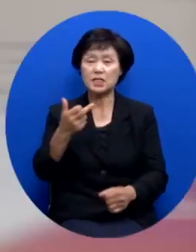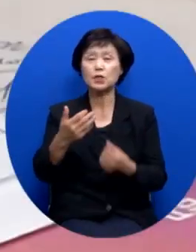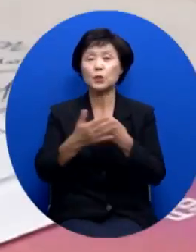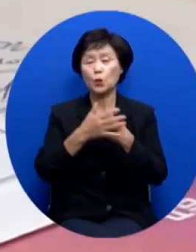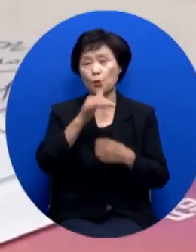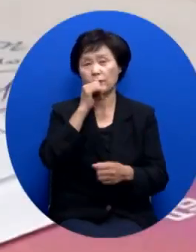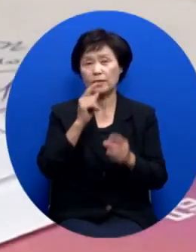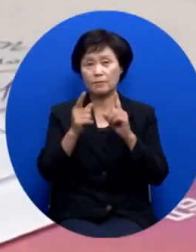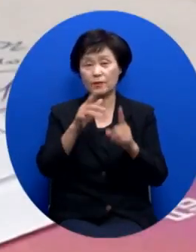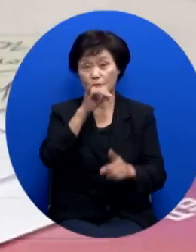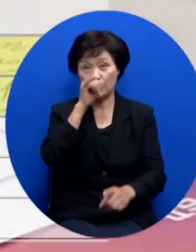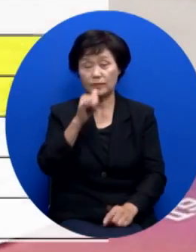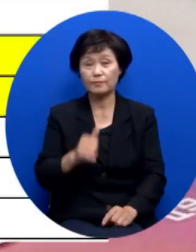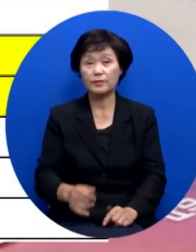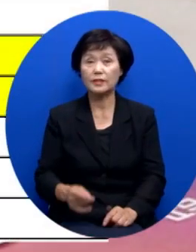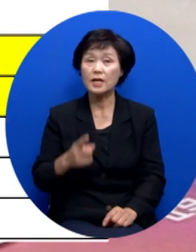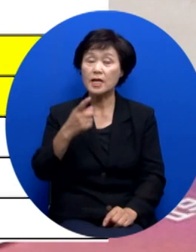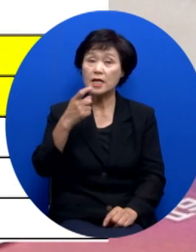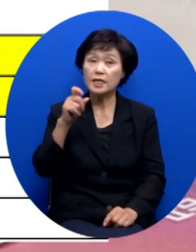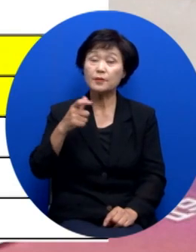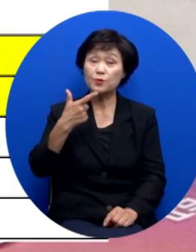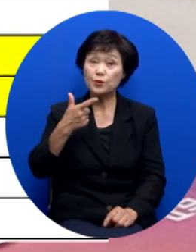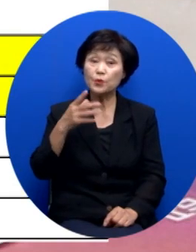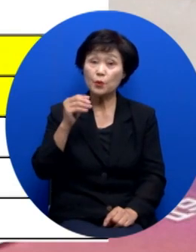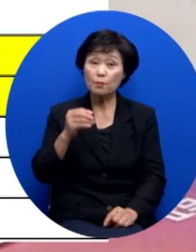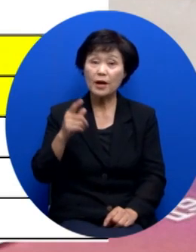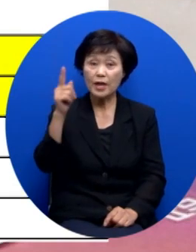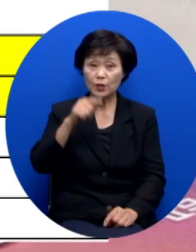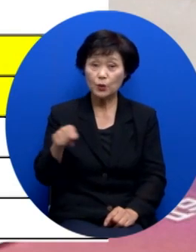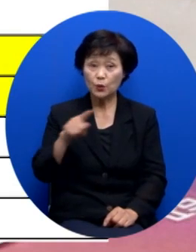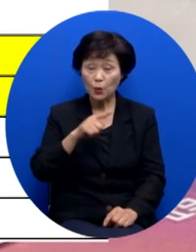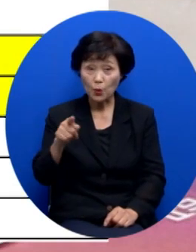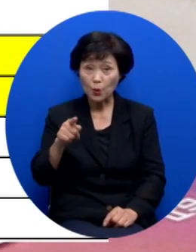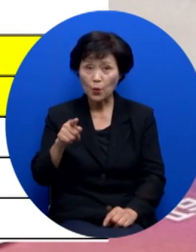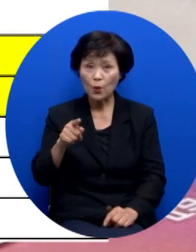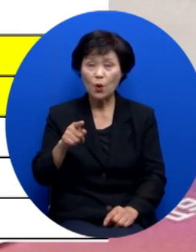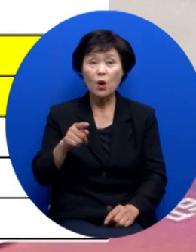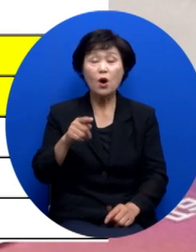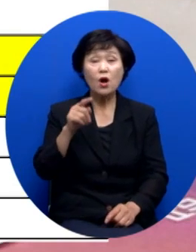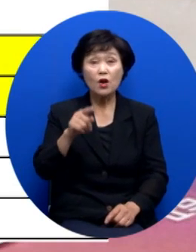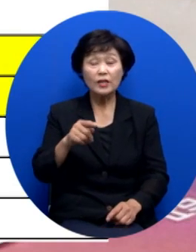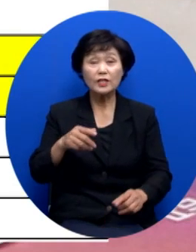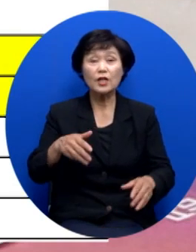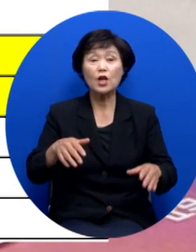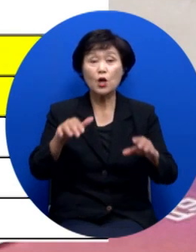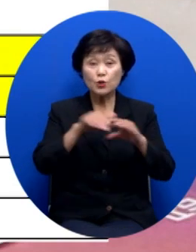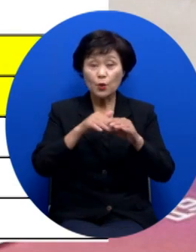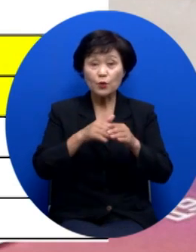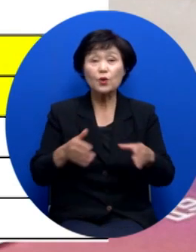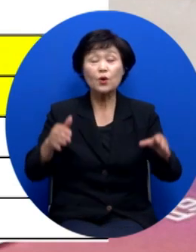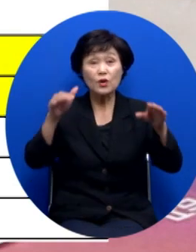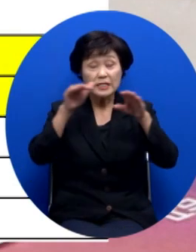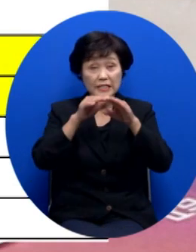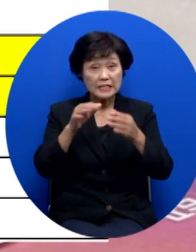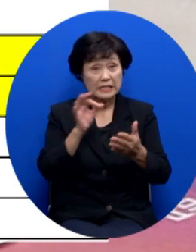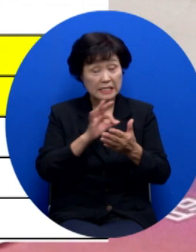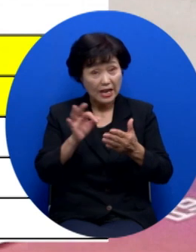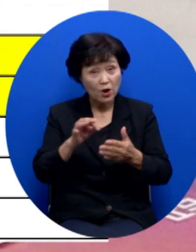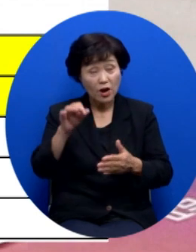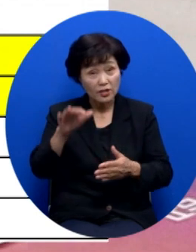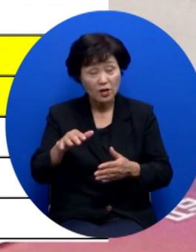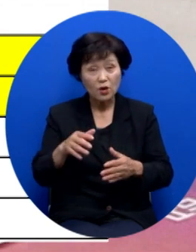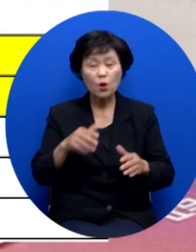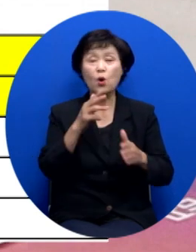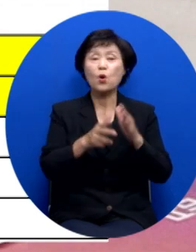종교시설 에너지 사용량은 약 16만 토, 단위 면적당 에너지 사용량은 제곱미터당 5.7ml인데 이는 공장시설의